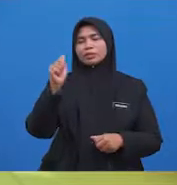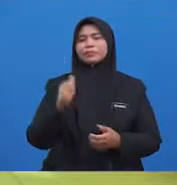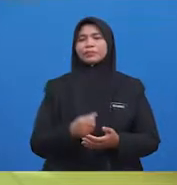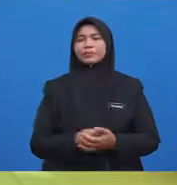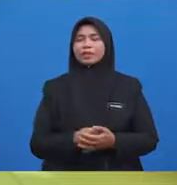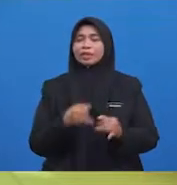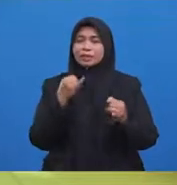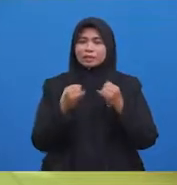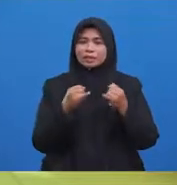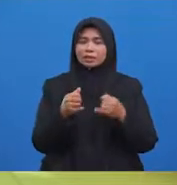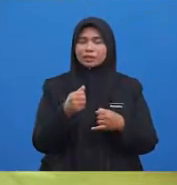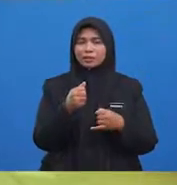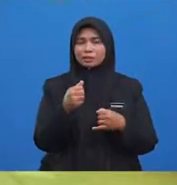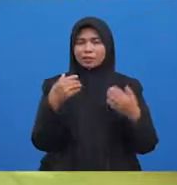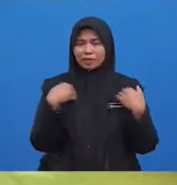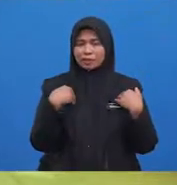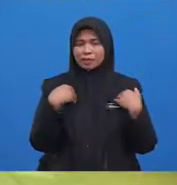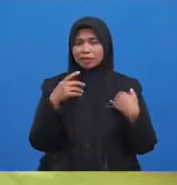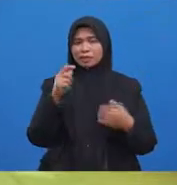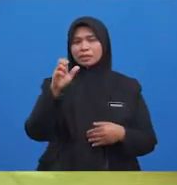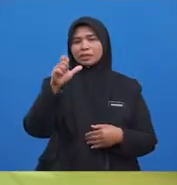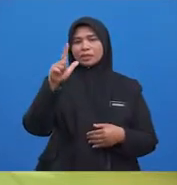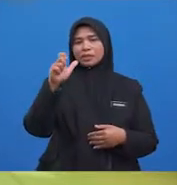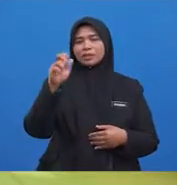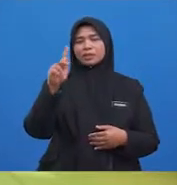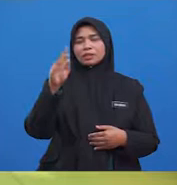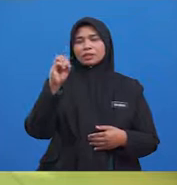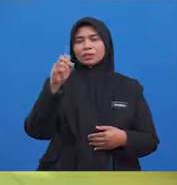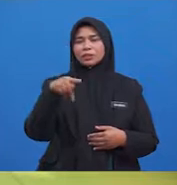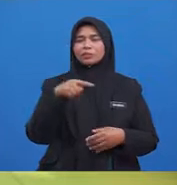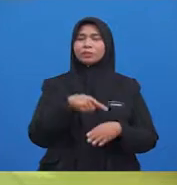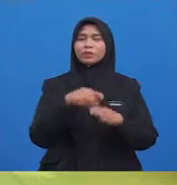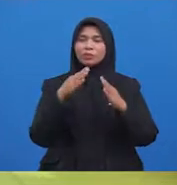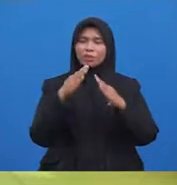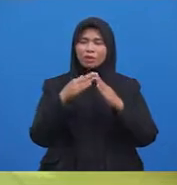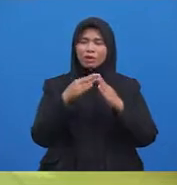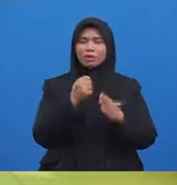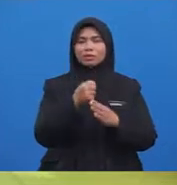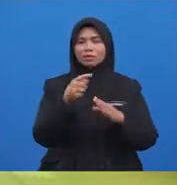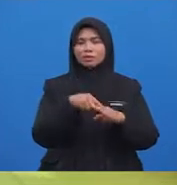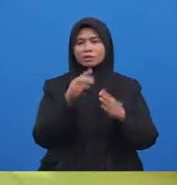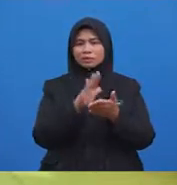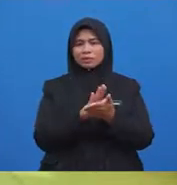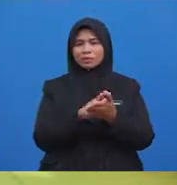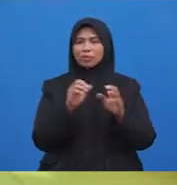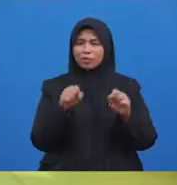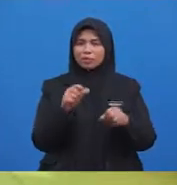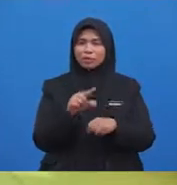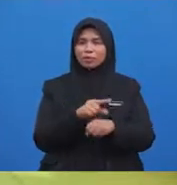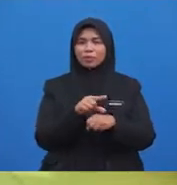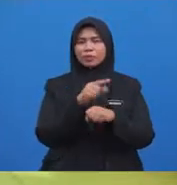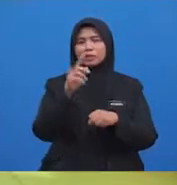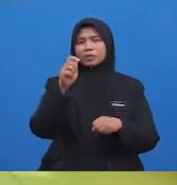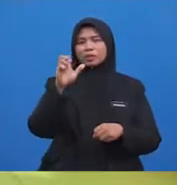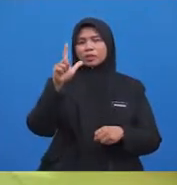Jika kamu ada teleskop di rumah atau di sekolah bolehlah kamu menggunakan stylish begitu